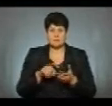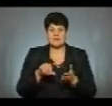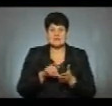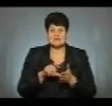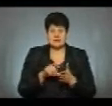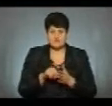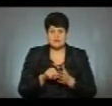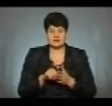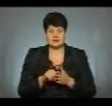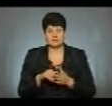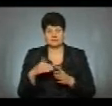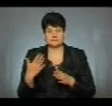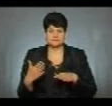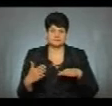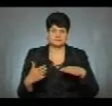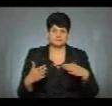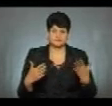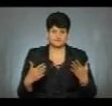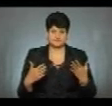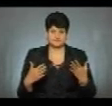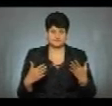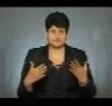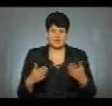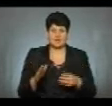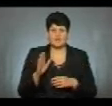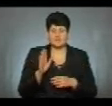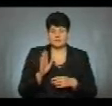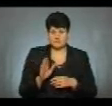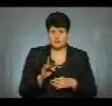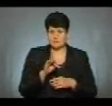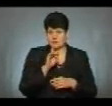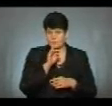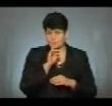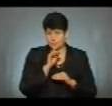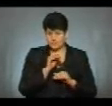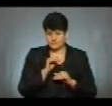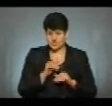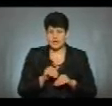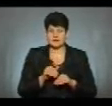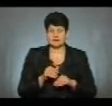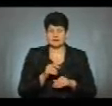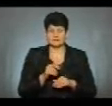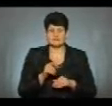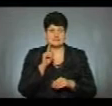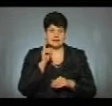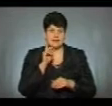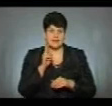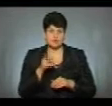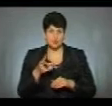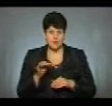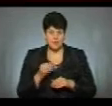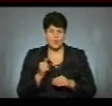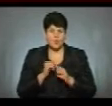і ультраправих, і ультралівих. Тому що в мовчання кандидата Зеленського